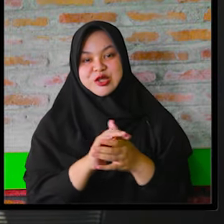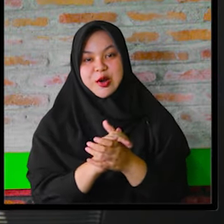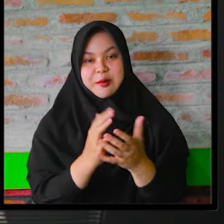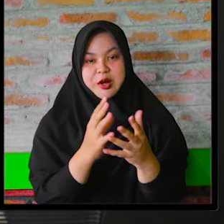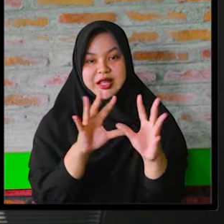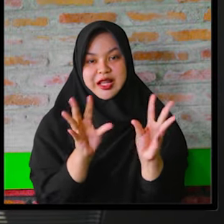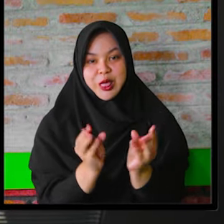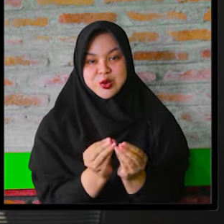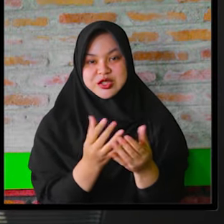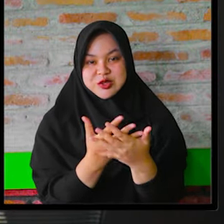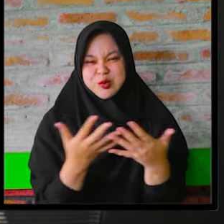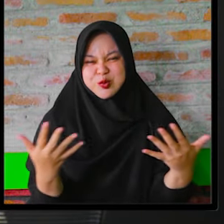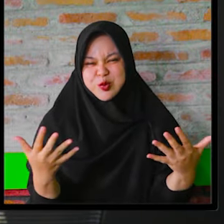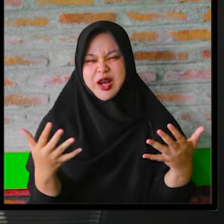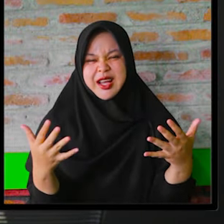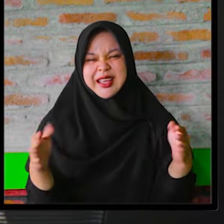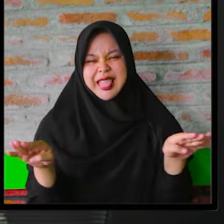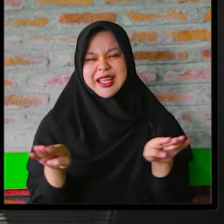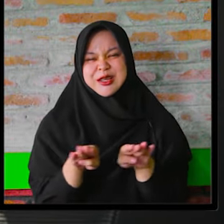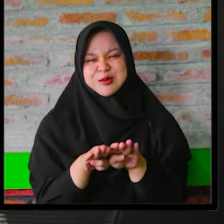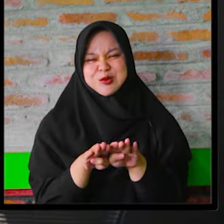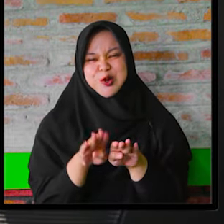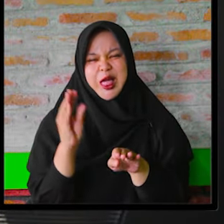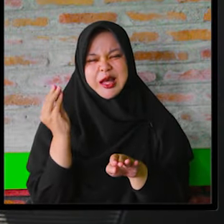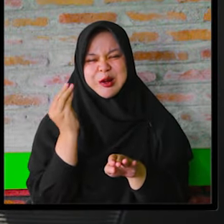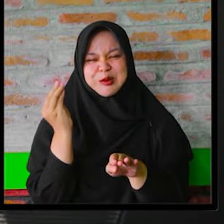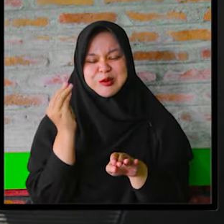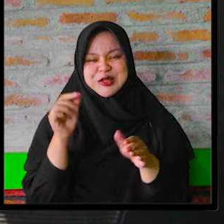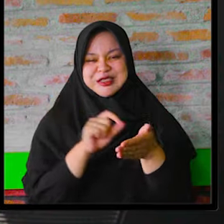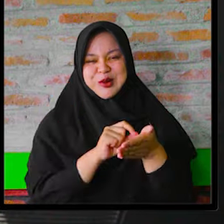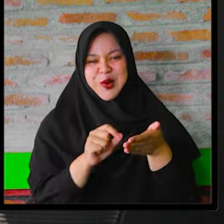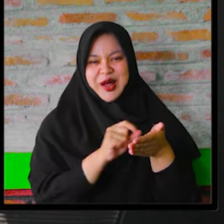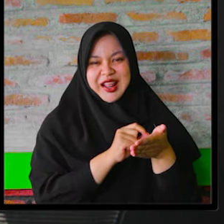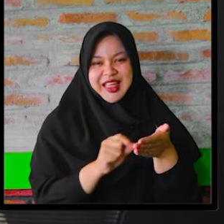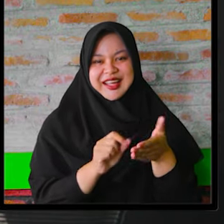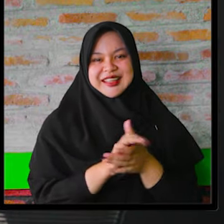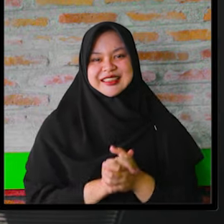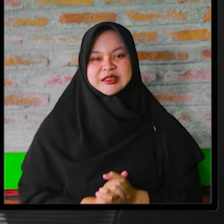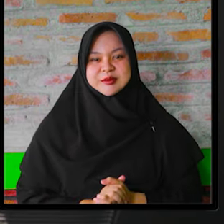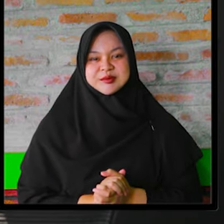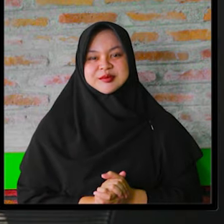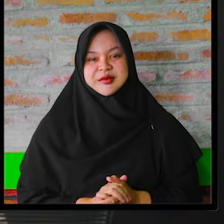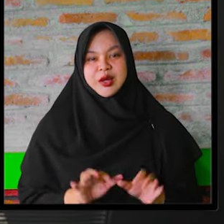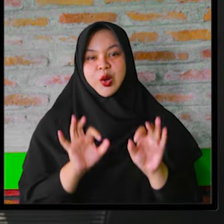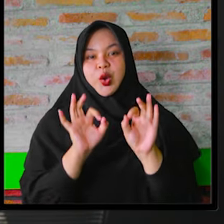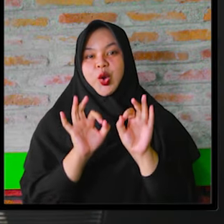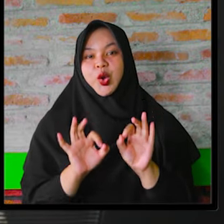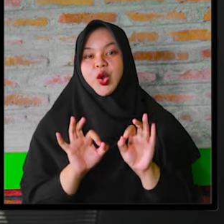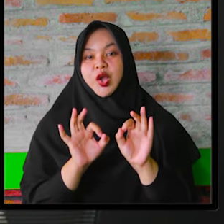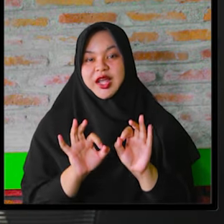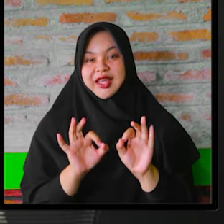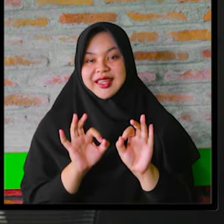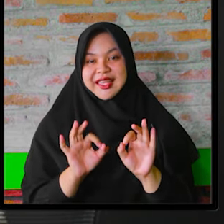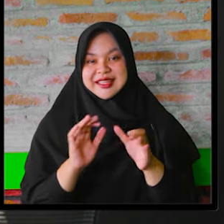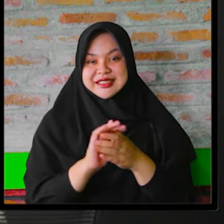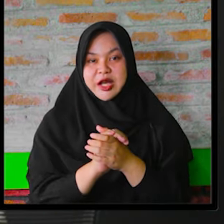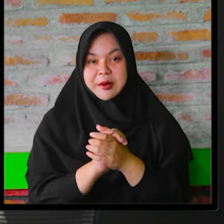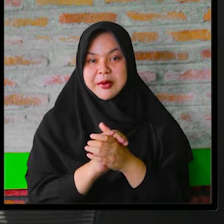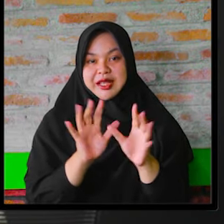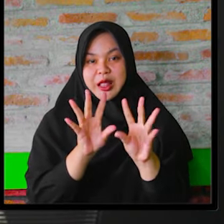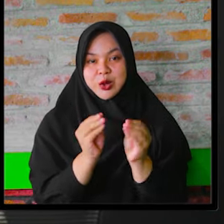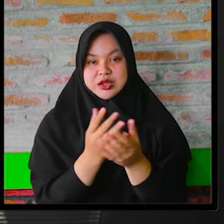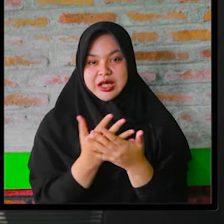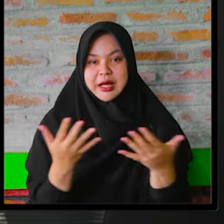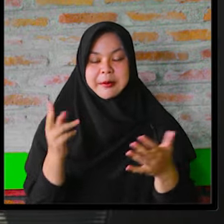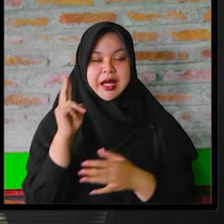Pada liburan ini ya libur sekolah begitu Iya oke ee sobat inklusi semua ibu Ati ini